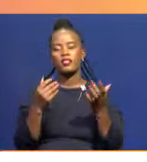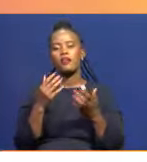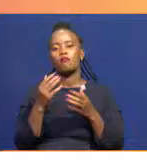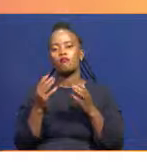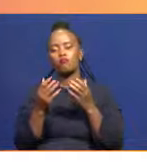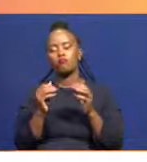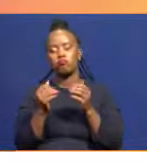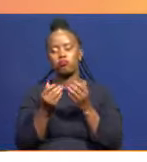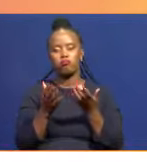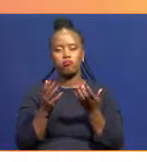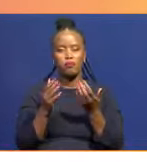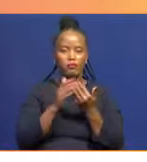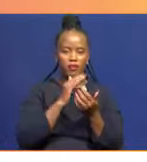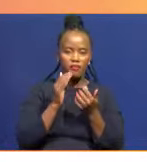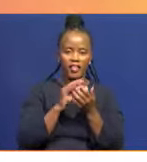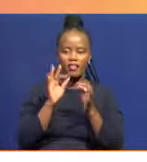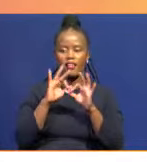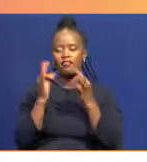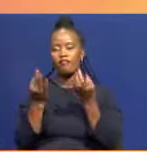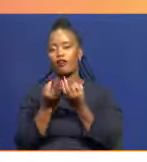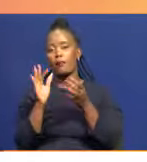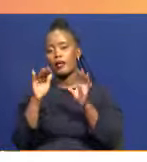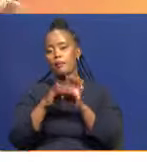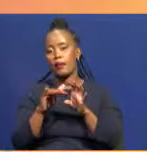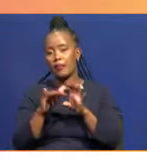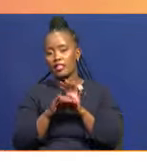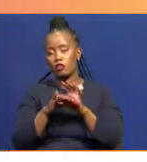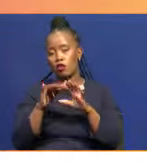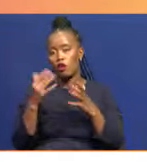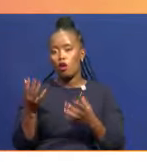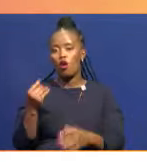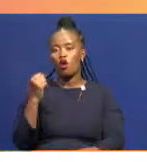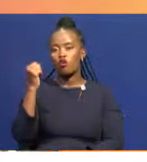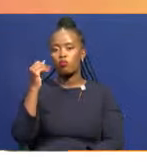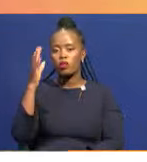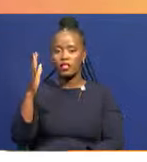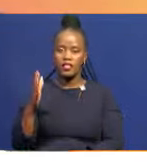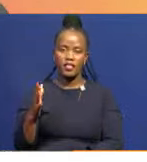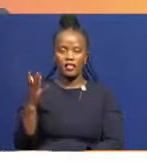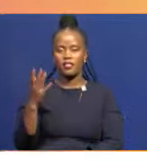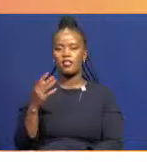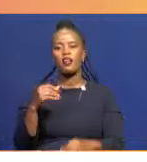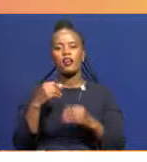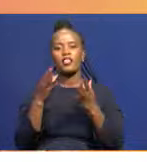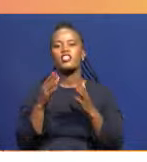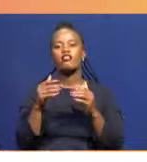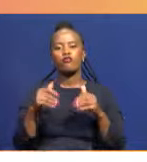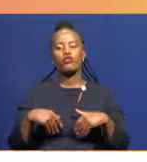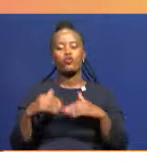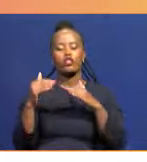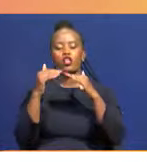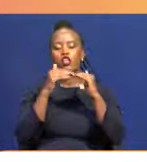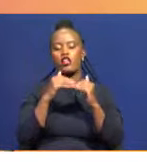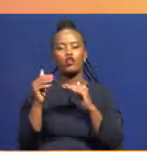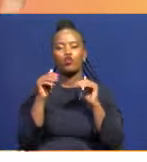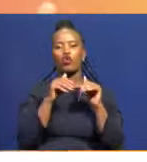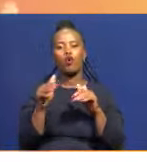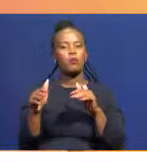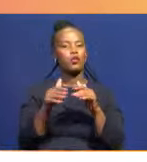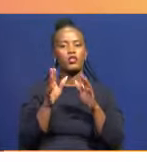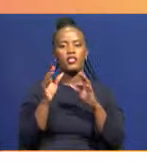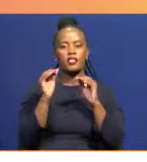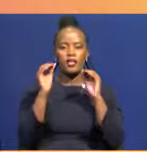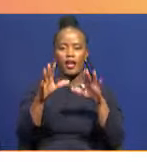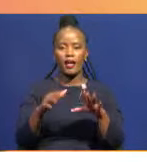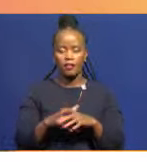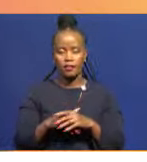pale wanataka kuangalia watu wao. Awapatii vijana nafasi sawa. Na